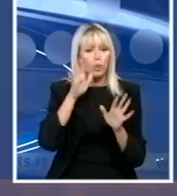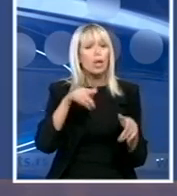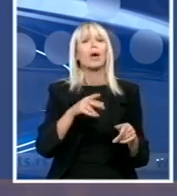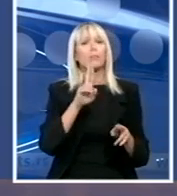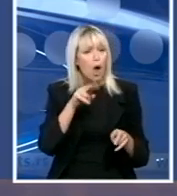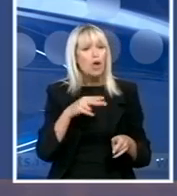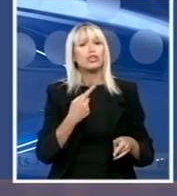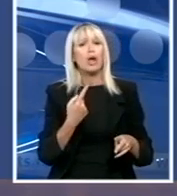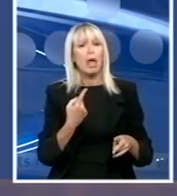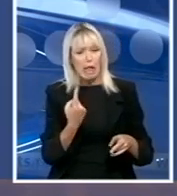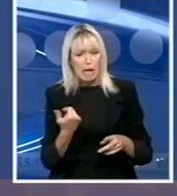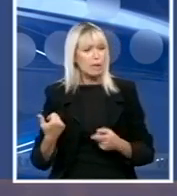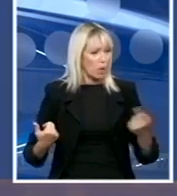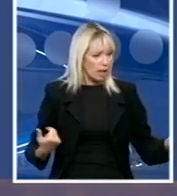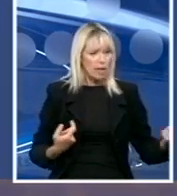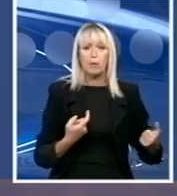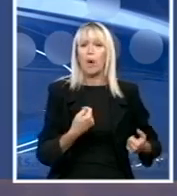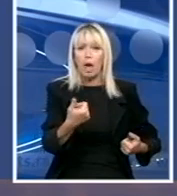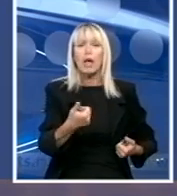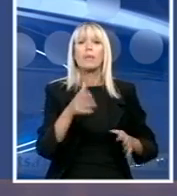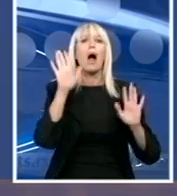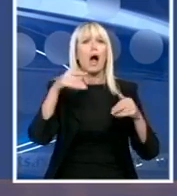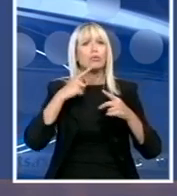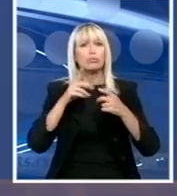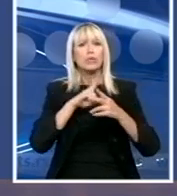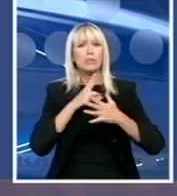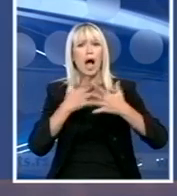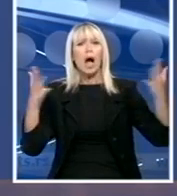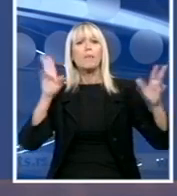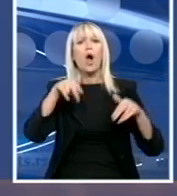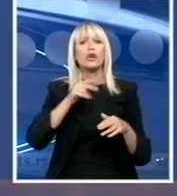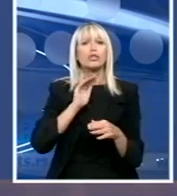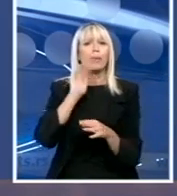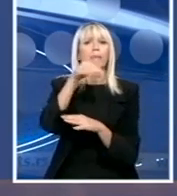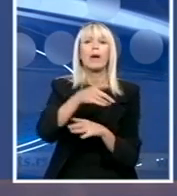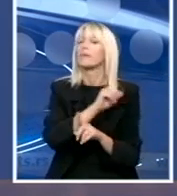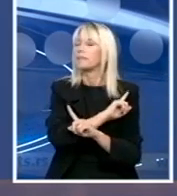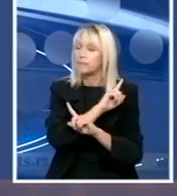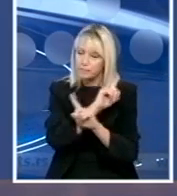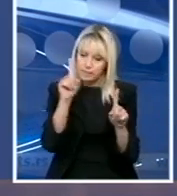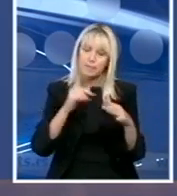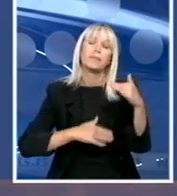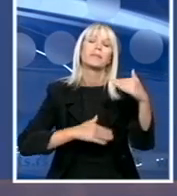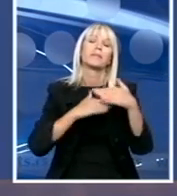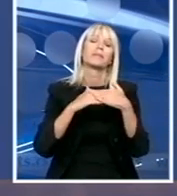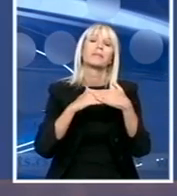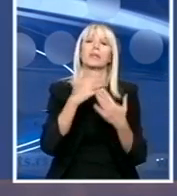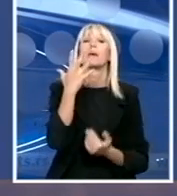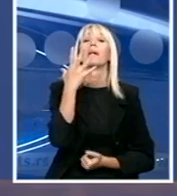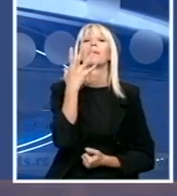do 500 gledalaca. Znači, maksimalan broj karata koji se može prodati